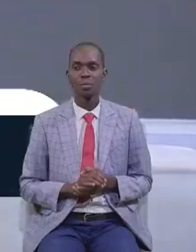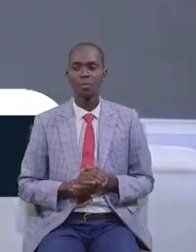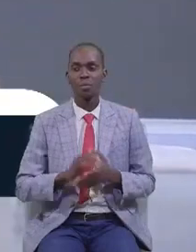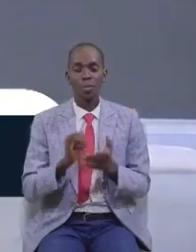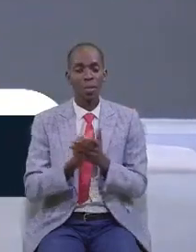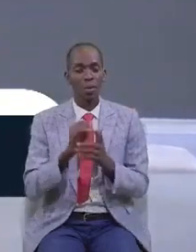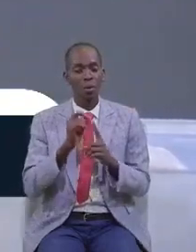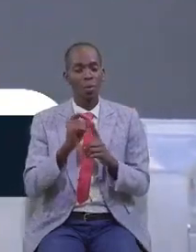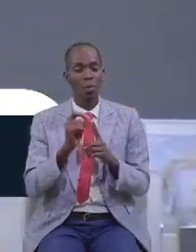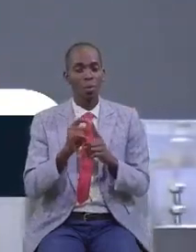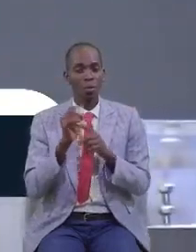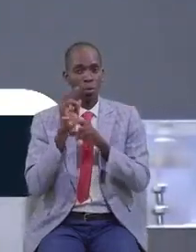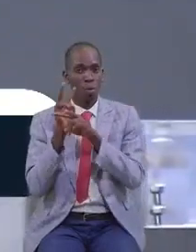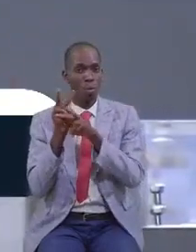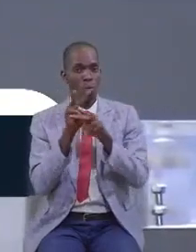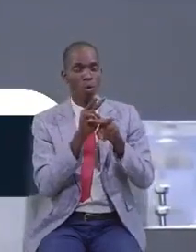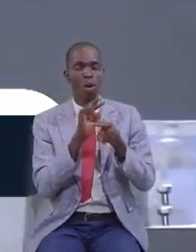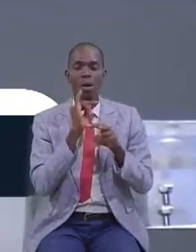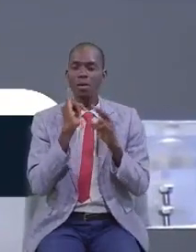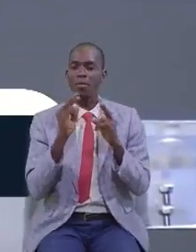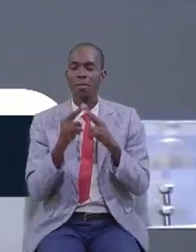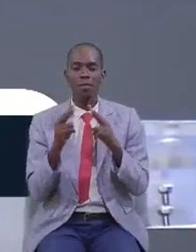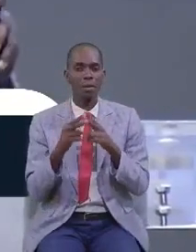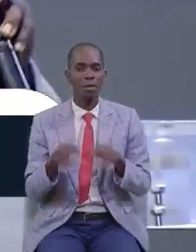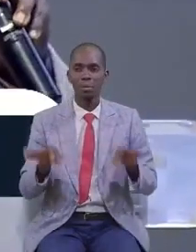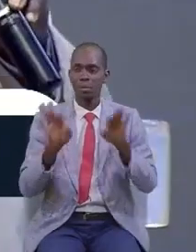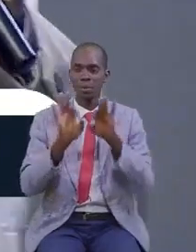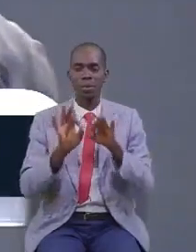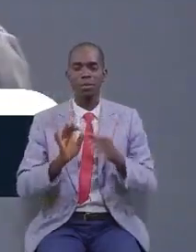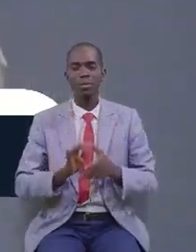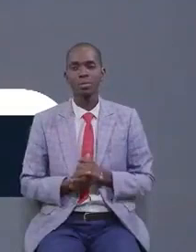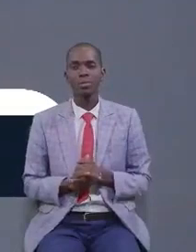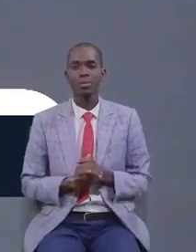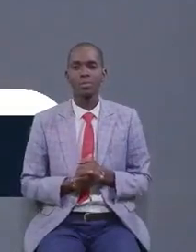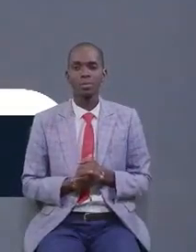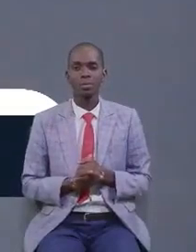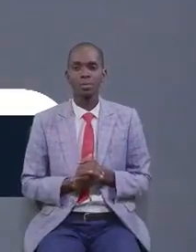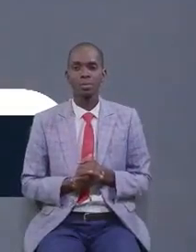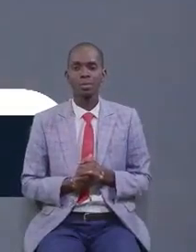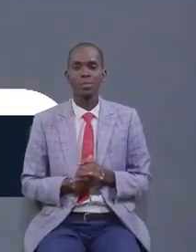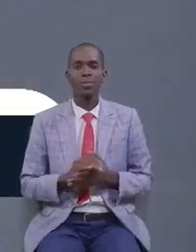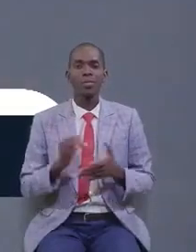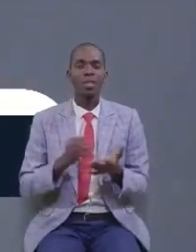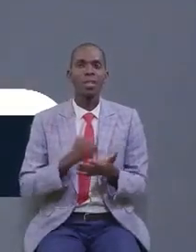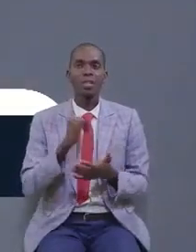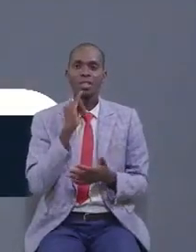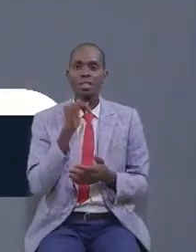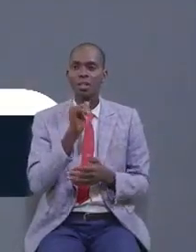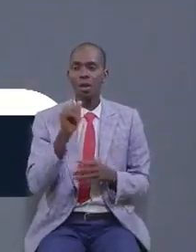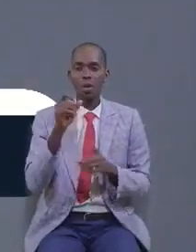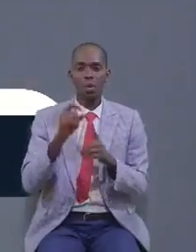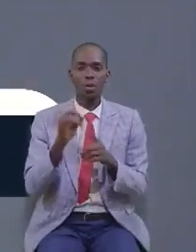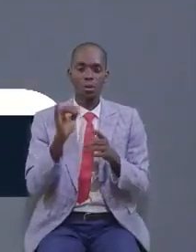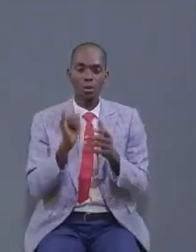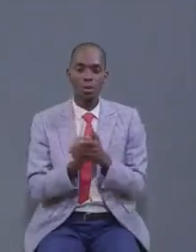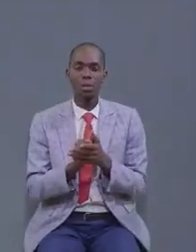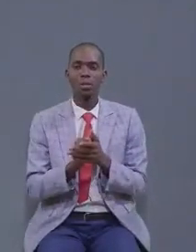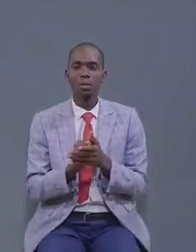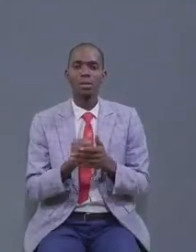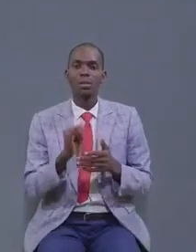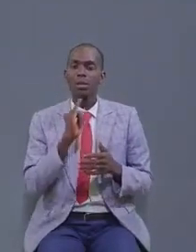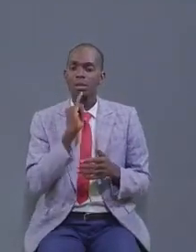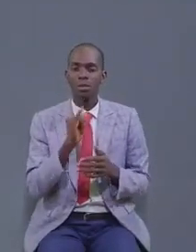word watch is very important. అందుకే వాచ్ అనేది చాలా ప్రాముఖ్యమైన పదం. It's a word that appeals